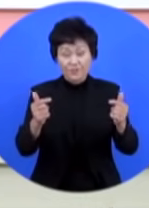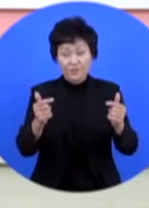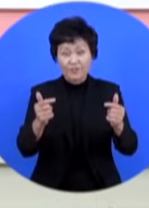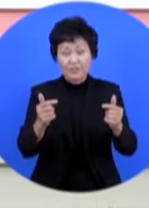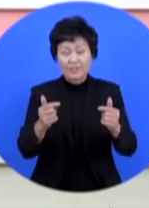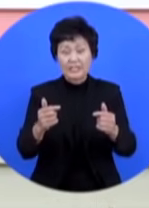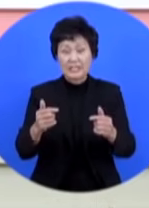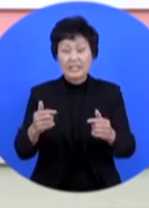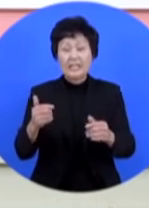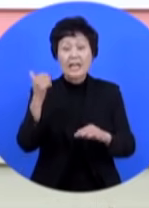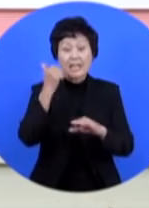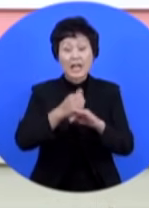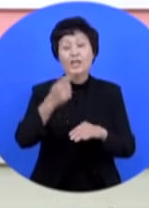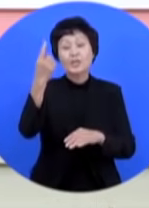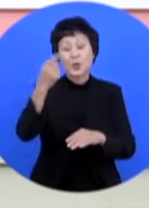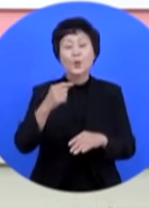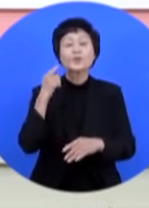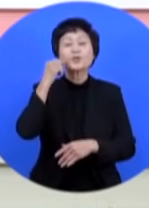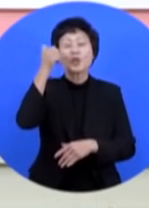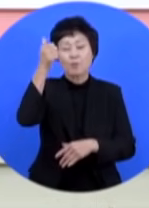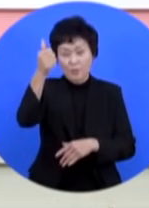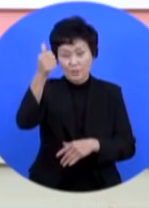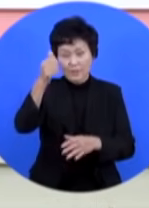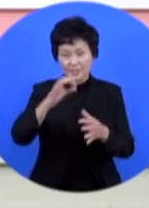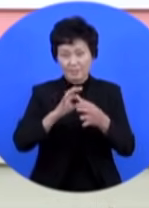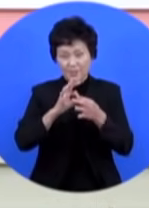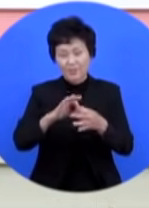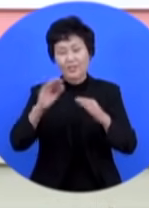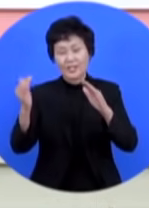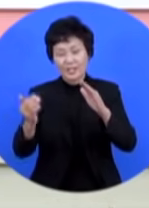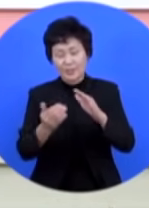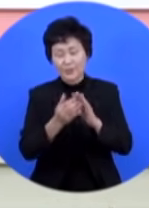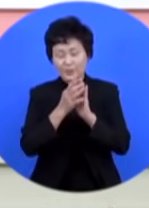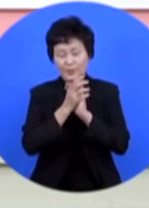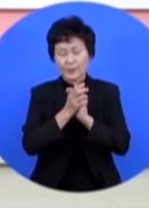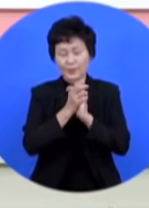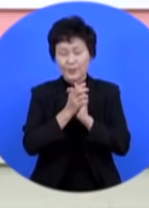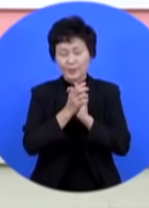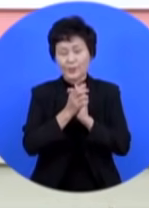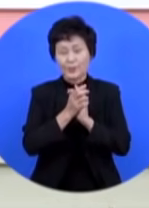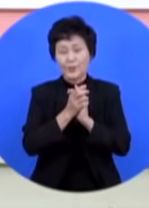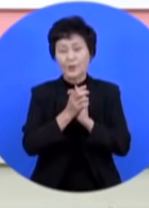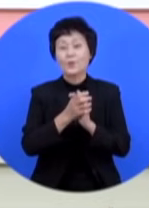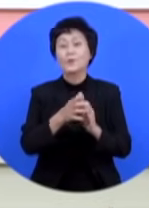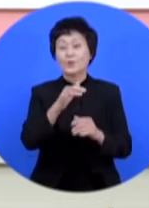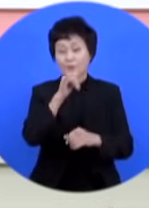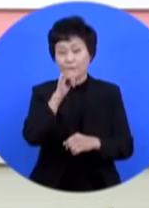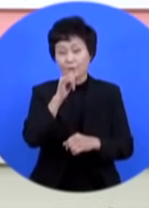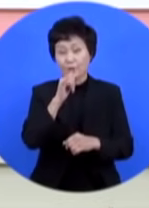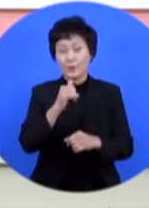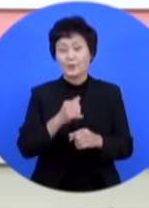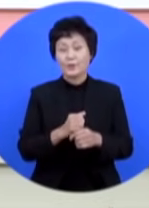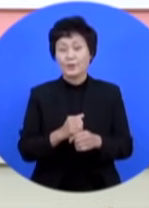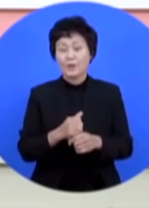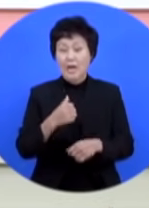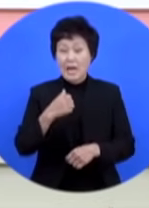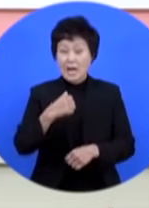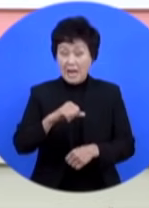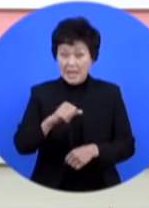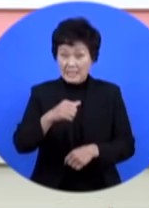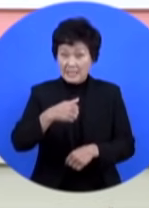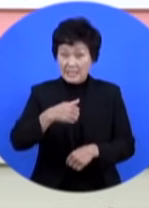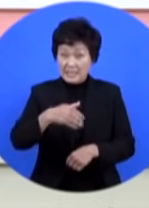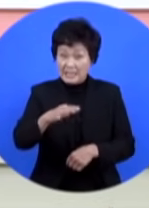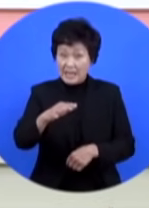후임 목사님에 의해서 이어지기를 간절히 저는 기도하고 있고요. 예. 아까도 말씀드린 것처럼 이제 아들의 발자취를